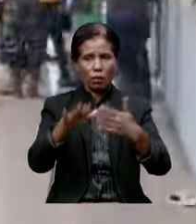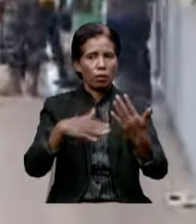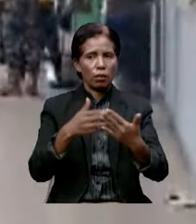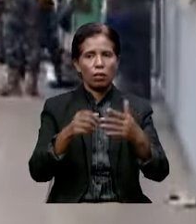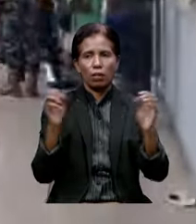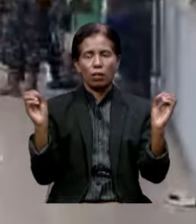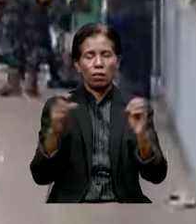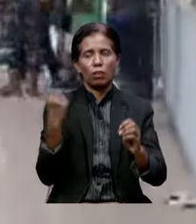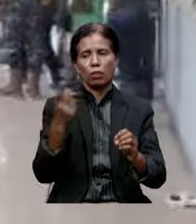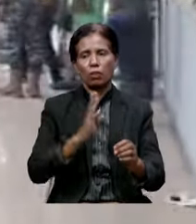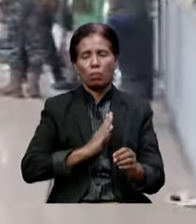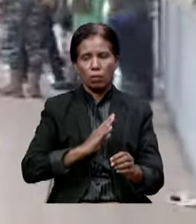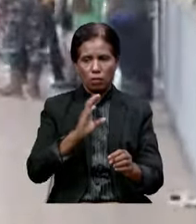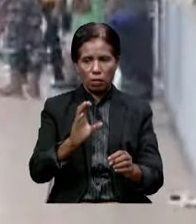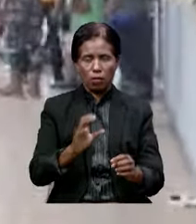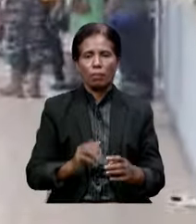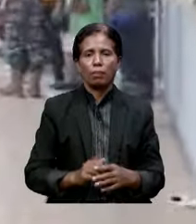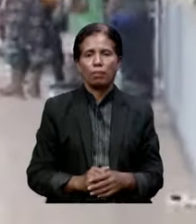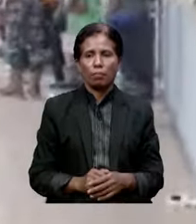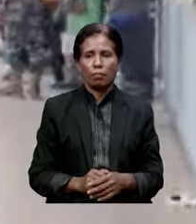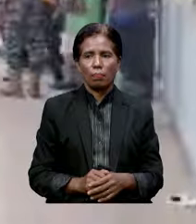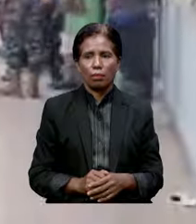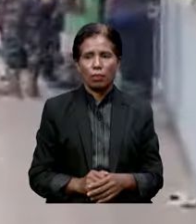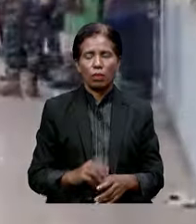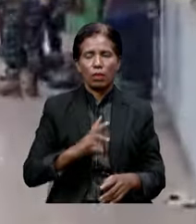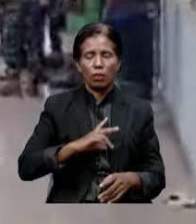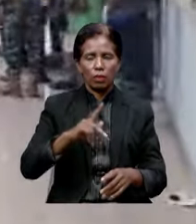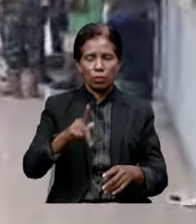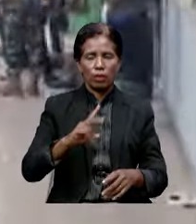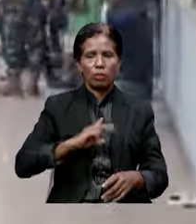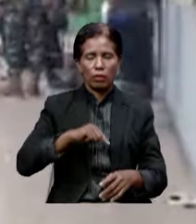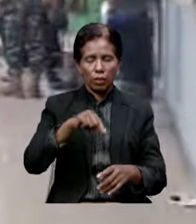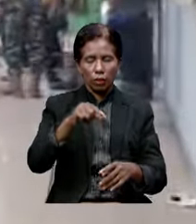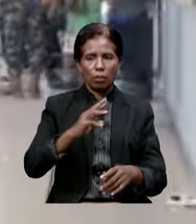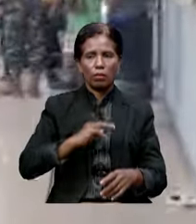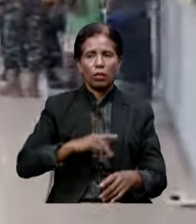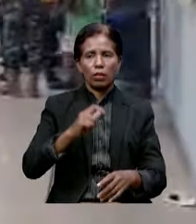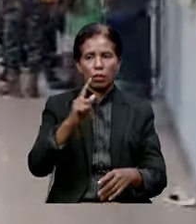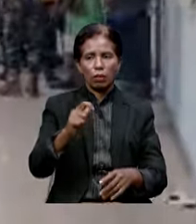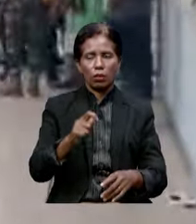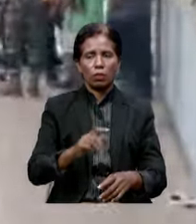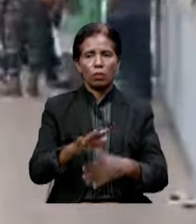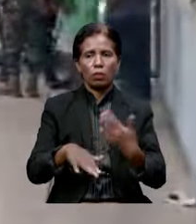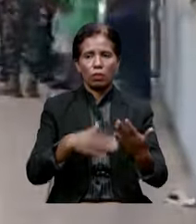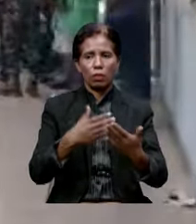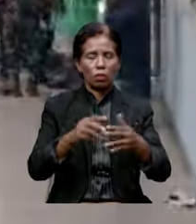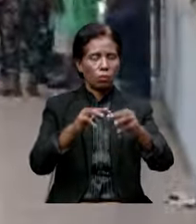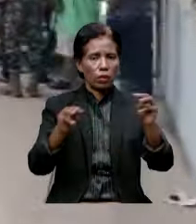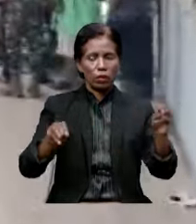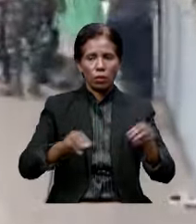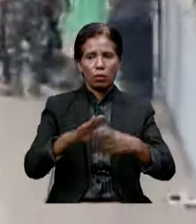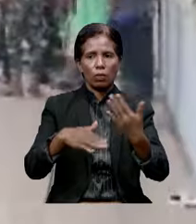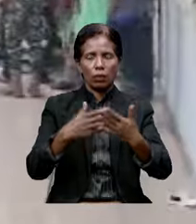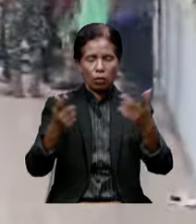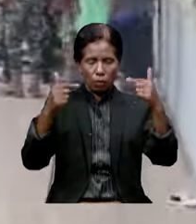Laos, baukau dei. Los palos di keke mana tutu narambe nene me municipio tutu me pele mai